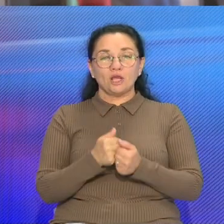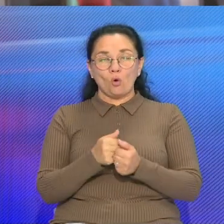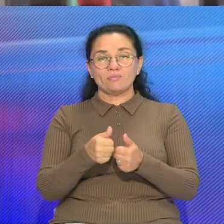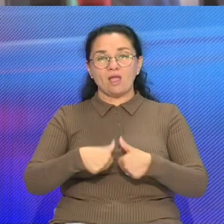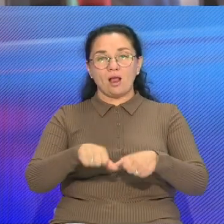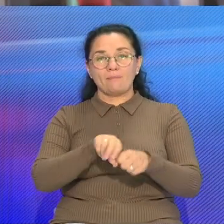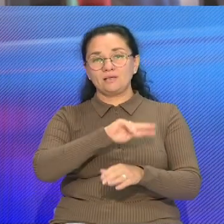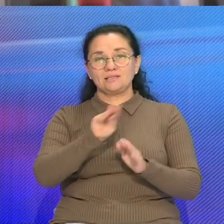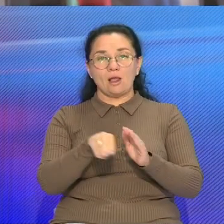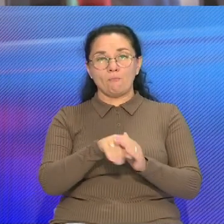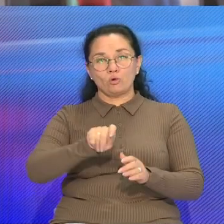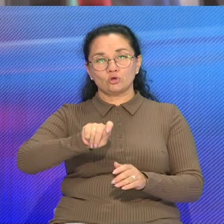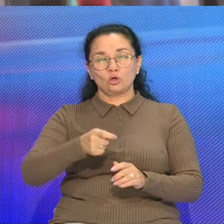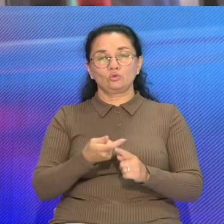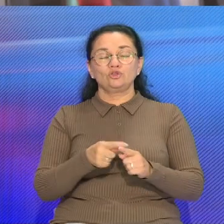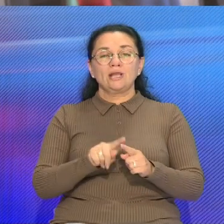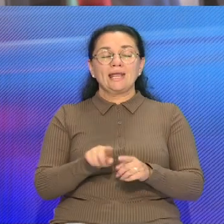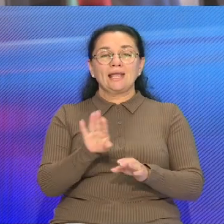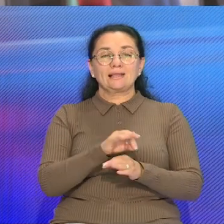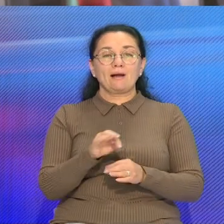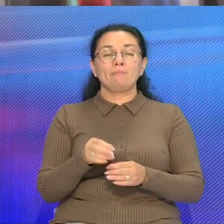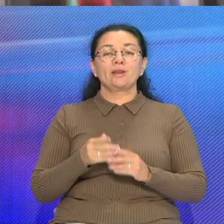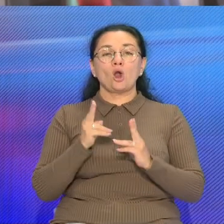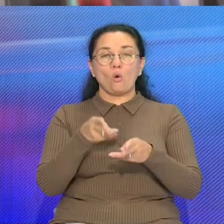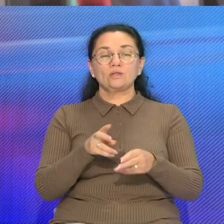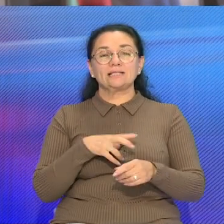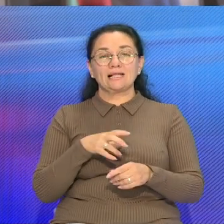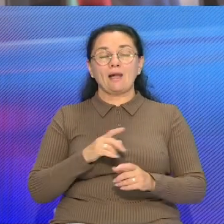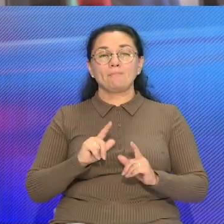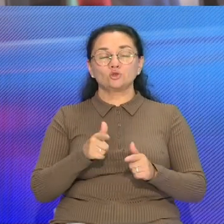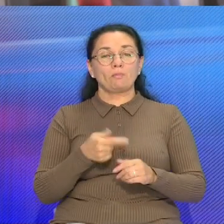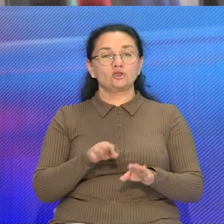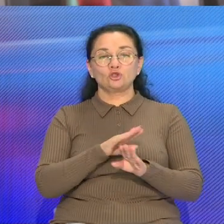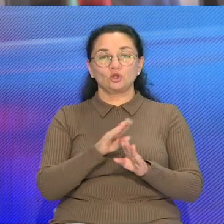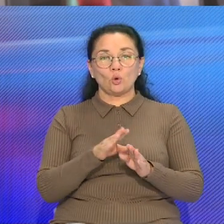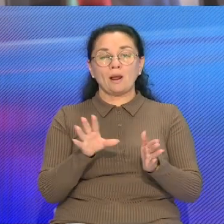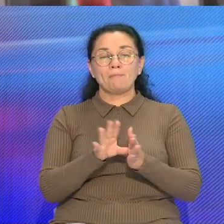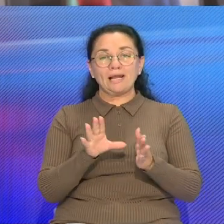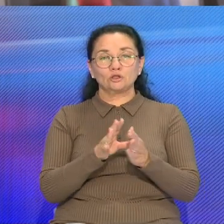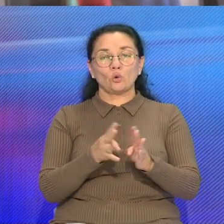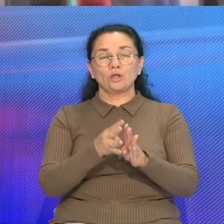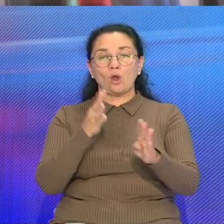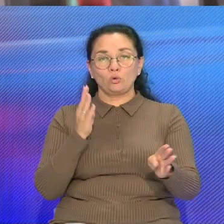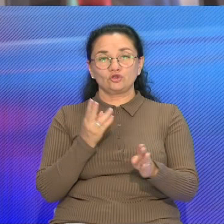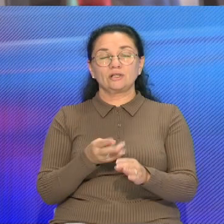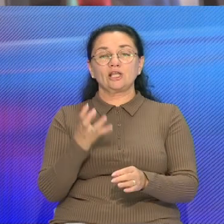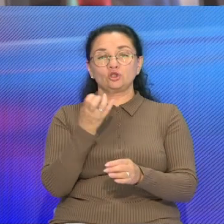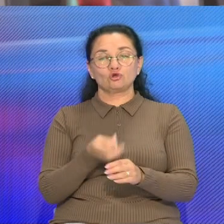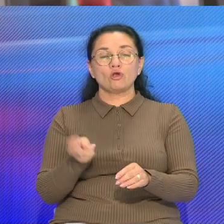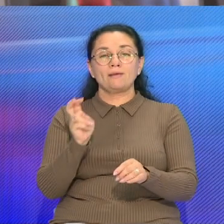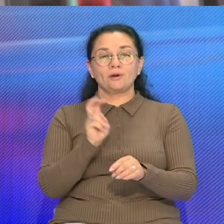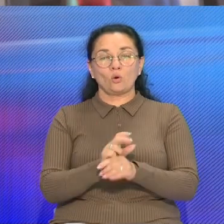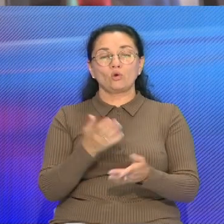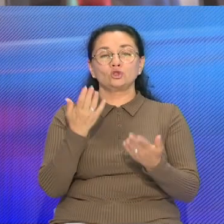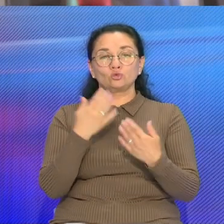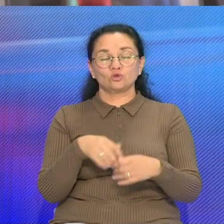И наши абитуриенты приходят к нам не только по электронной очереди, они еще и приходят с уже